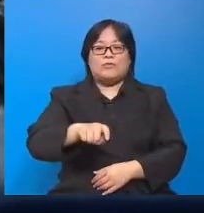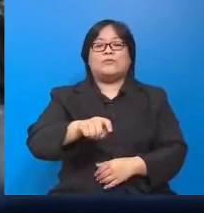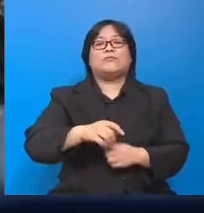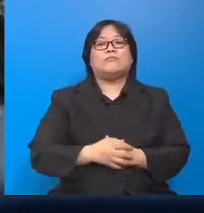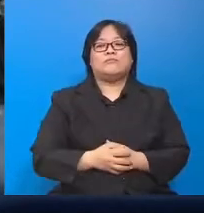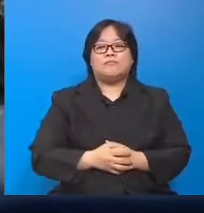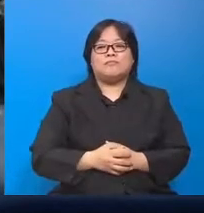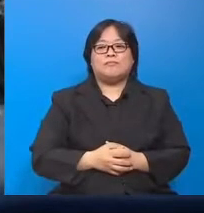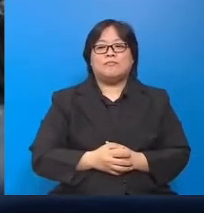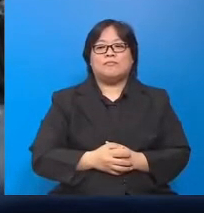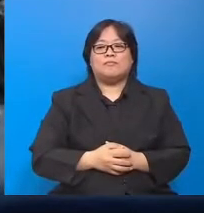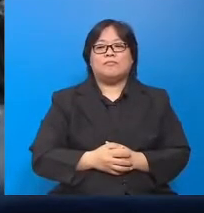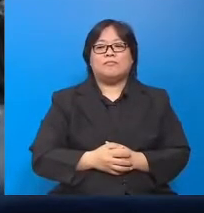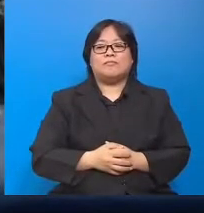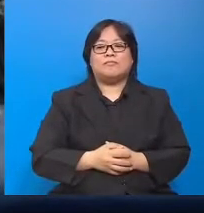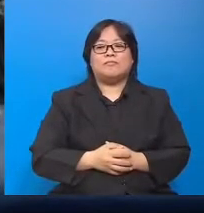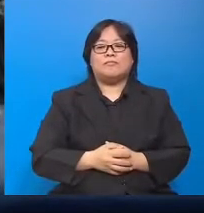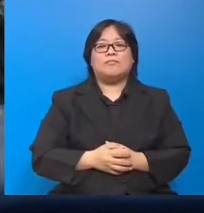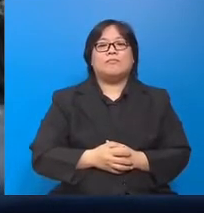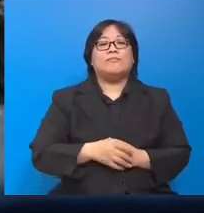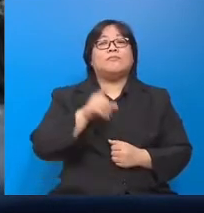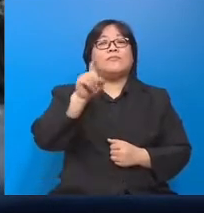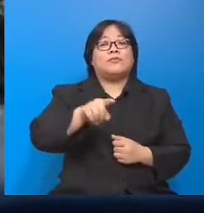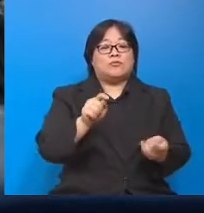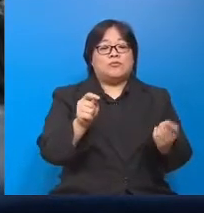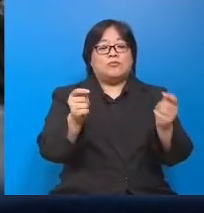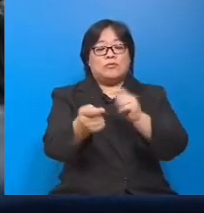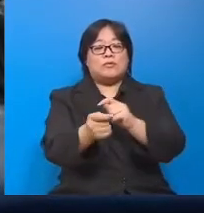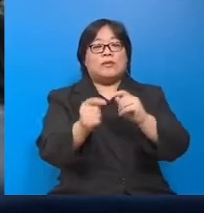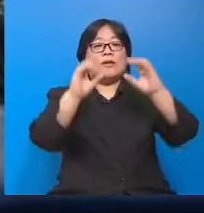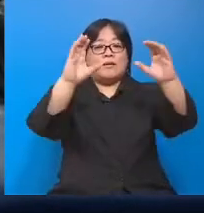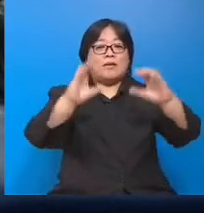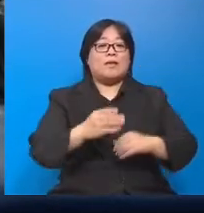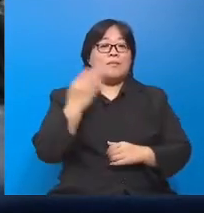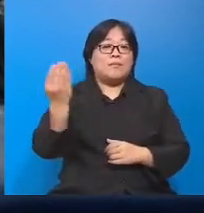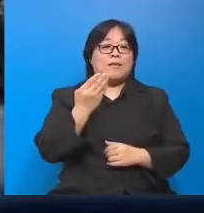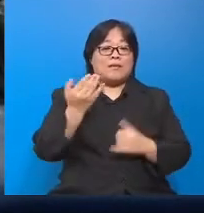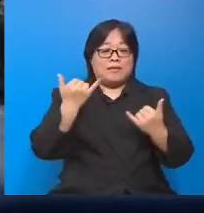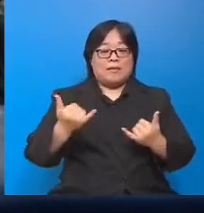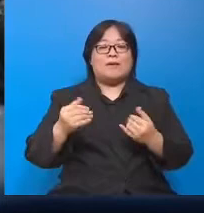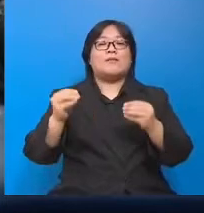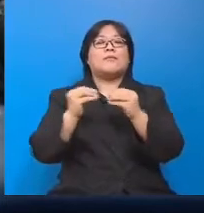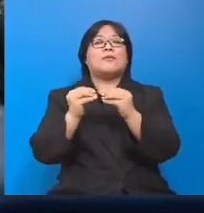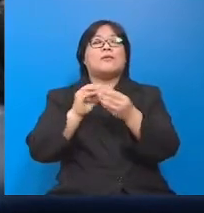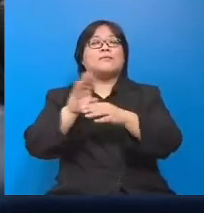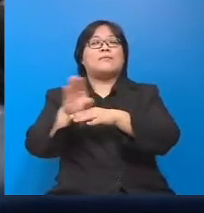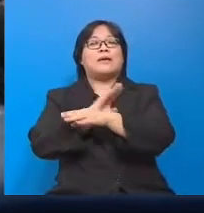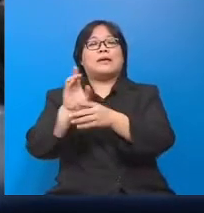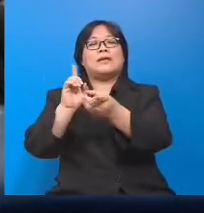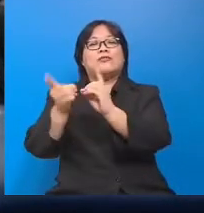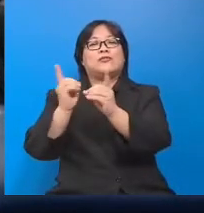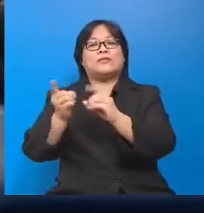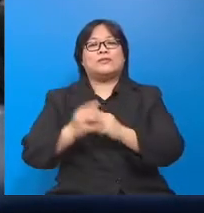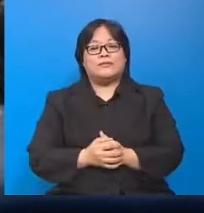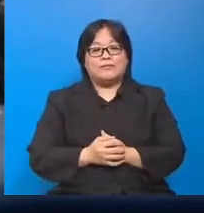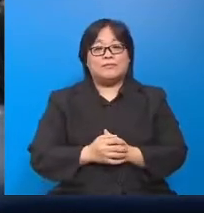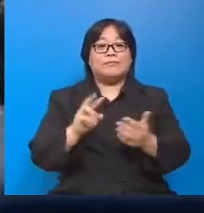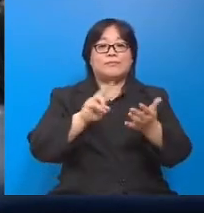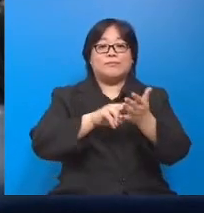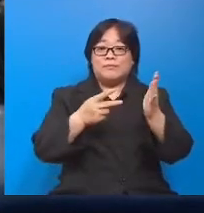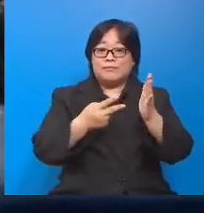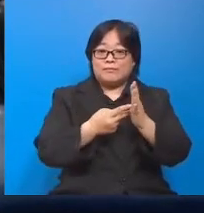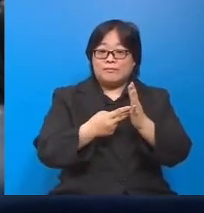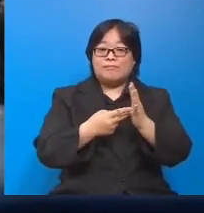dari sudut tanya Gan cara konvensional kepada secara digital yaitu mananya